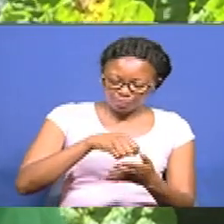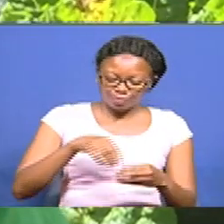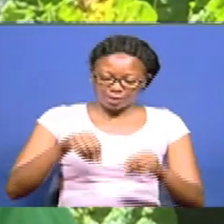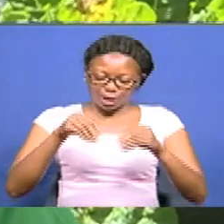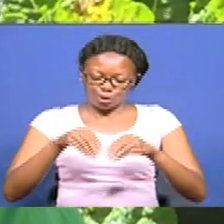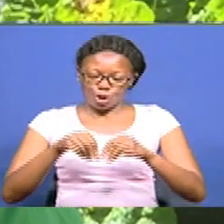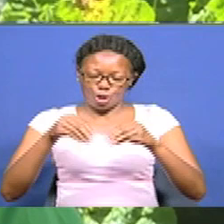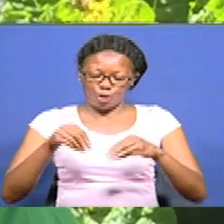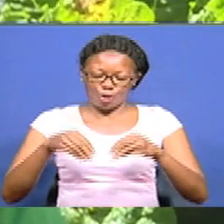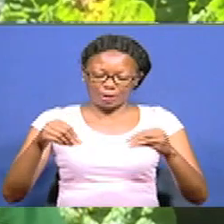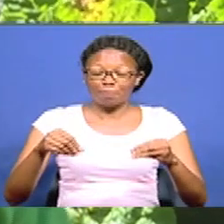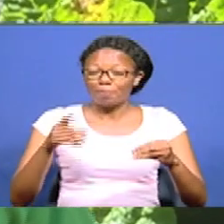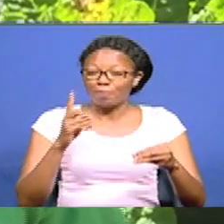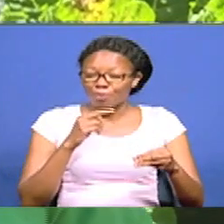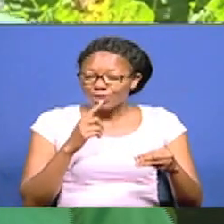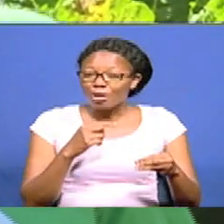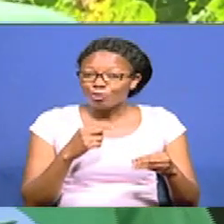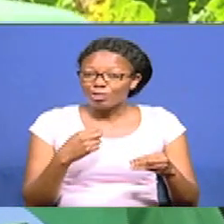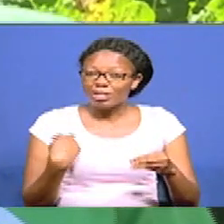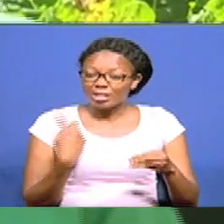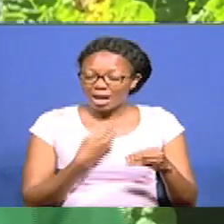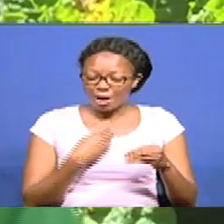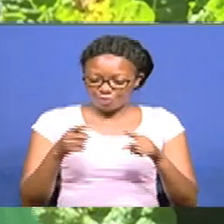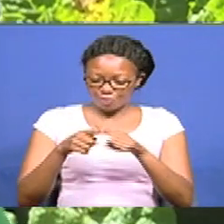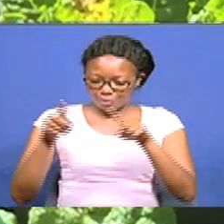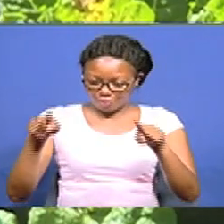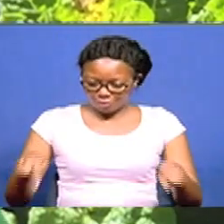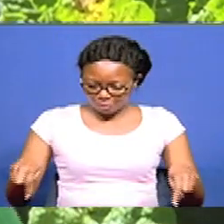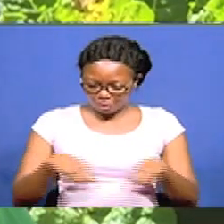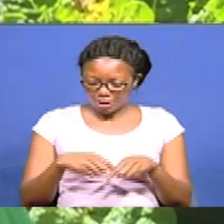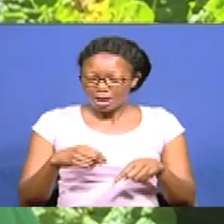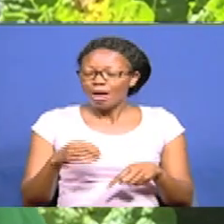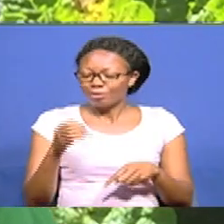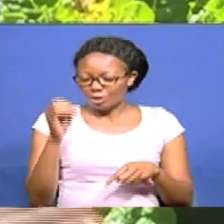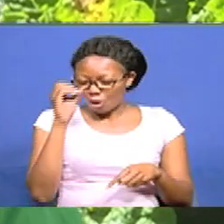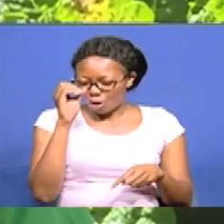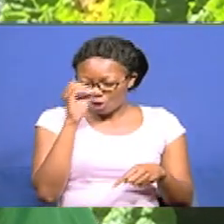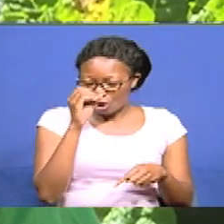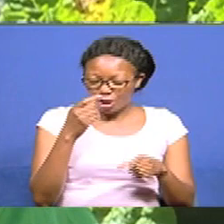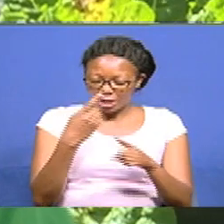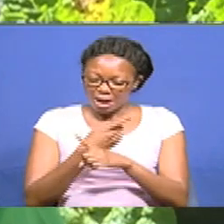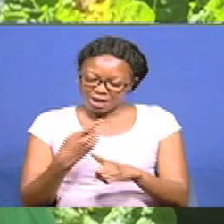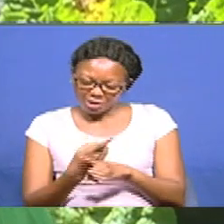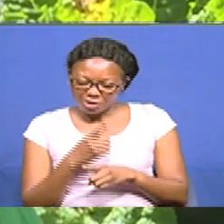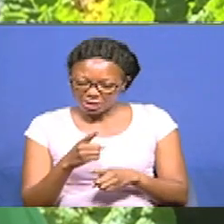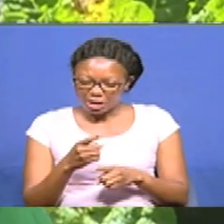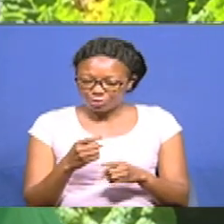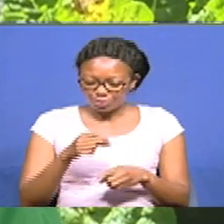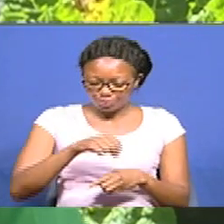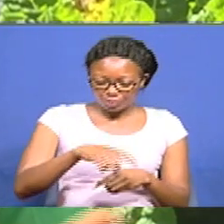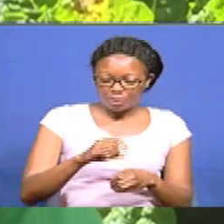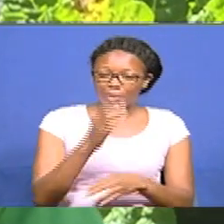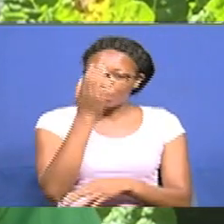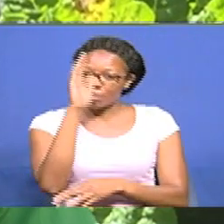sasa imeachana. Kutoka hapo huwa tunachukua tray zetu. Ukijua kama ni muti unapanda, kama ni